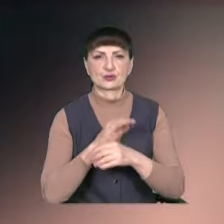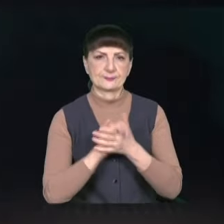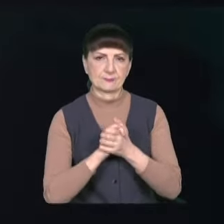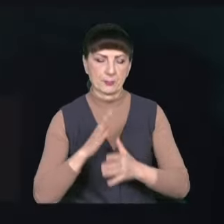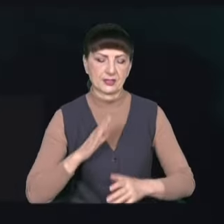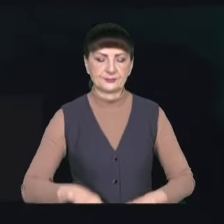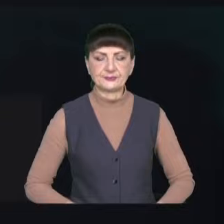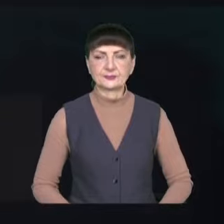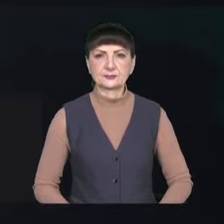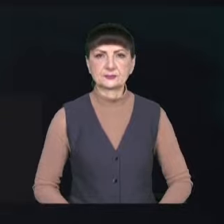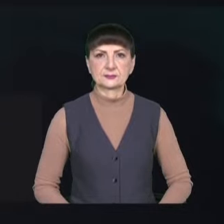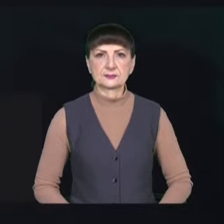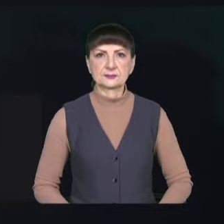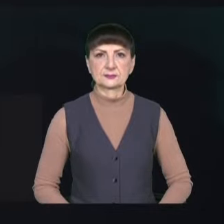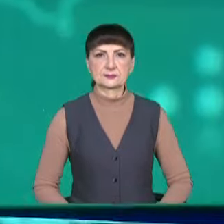мужем.